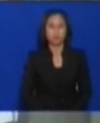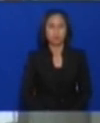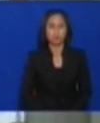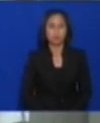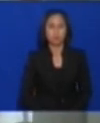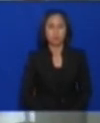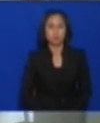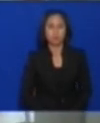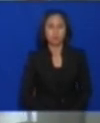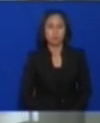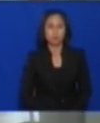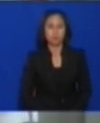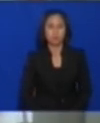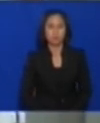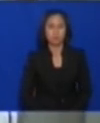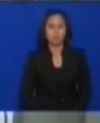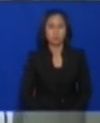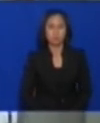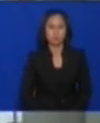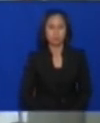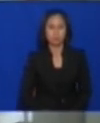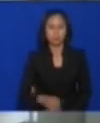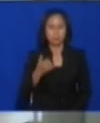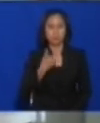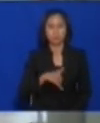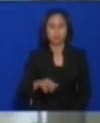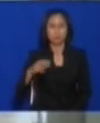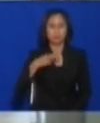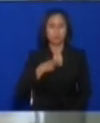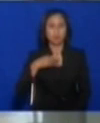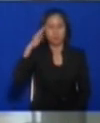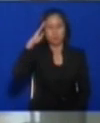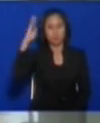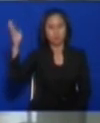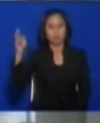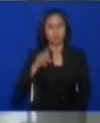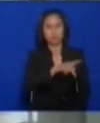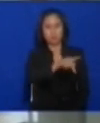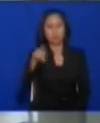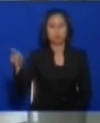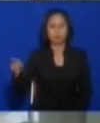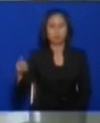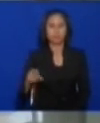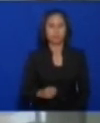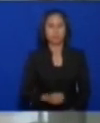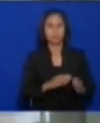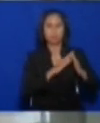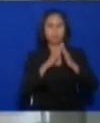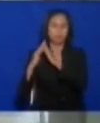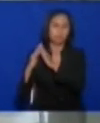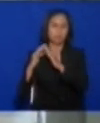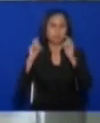Hai yang saya banggakan masyarakat kota Tegal yang mendengarkan siaran radio